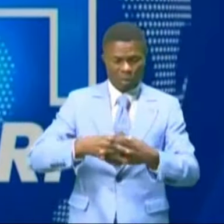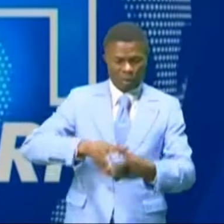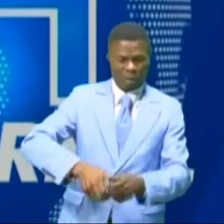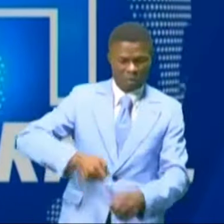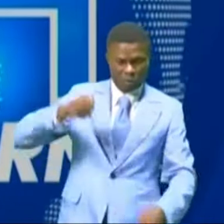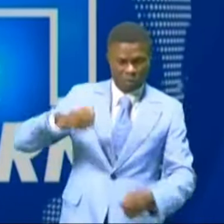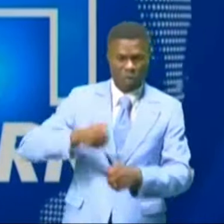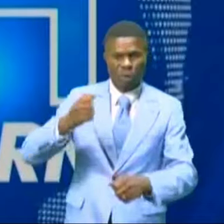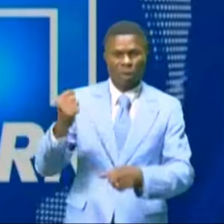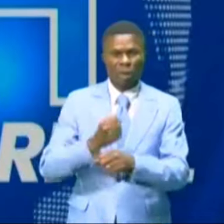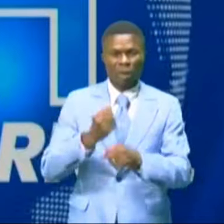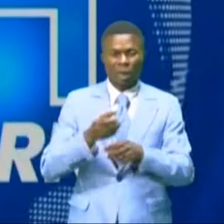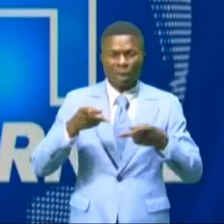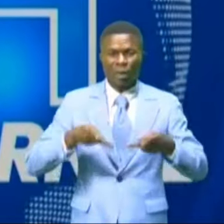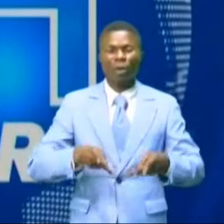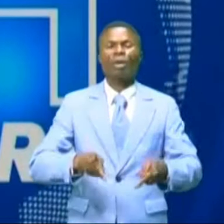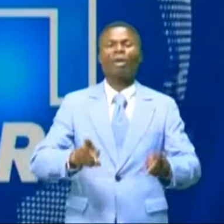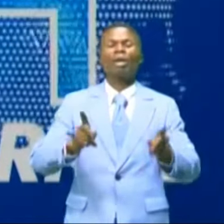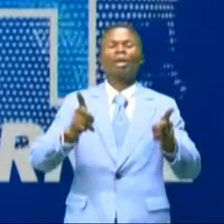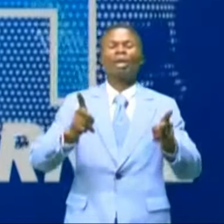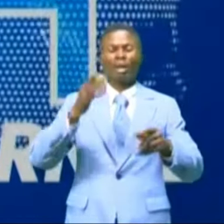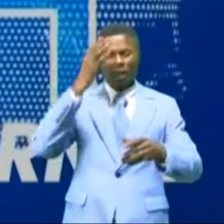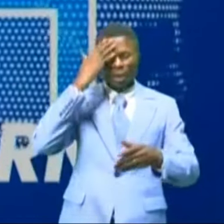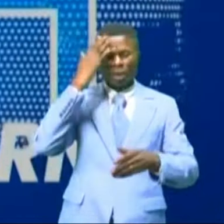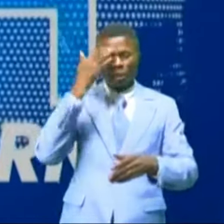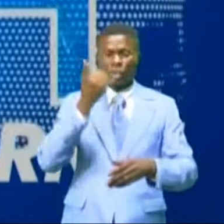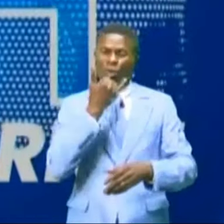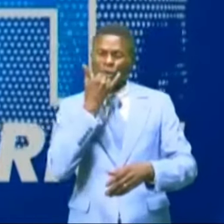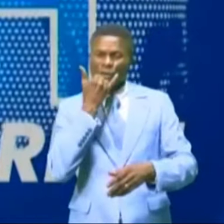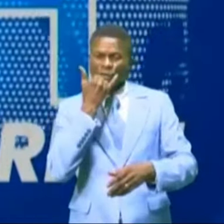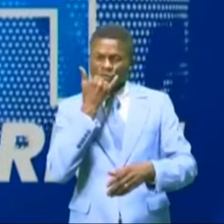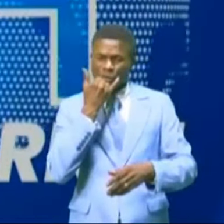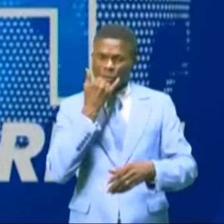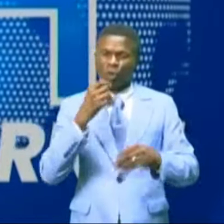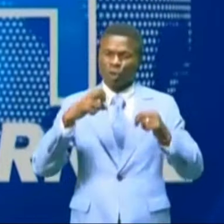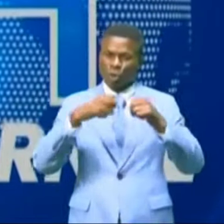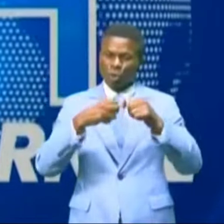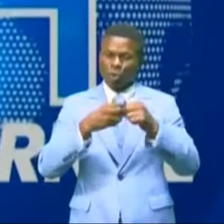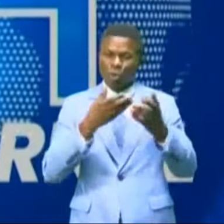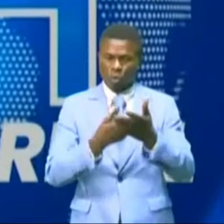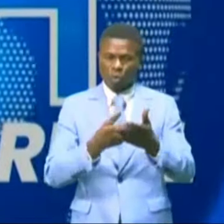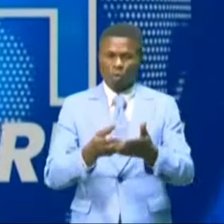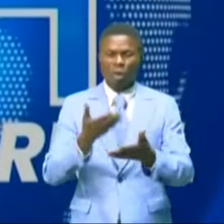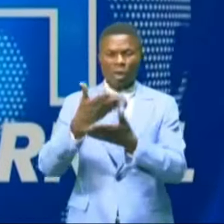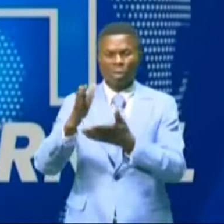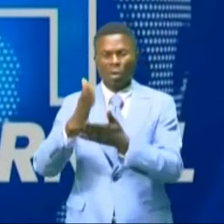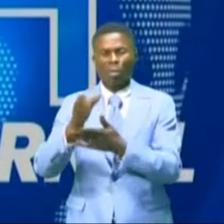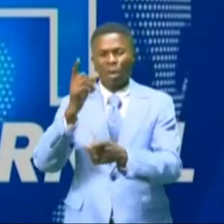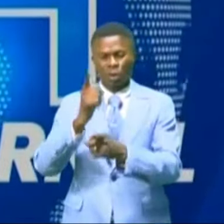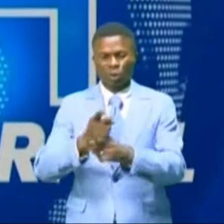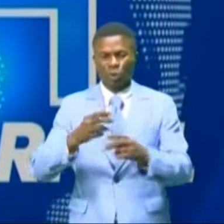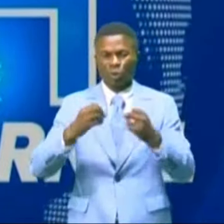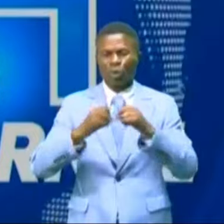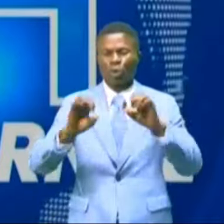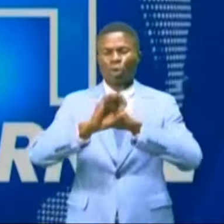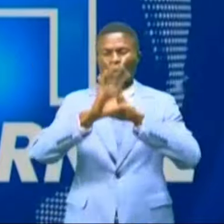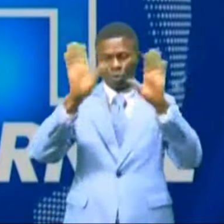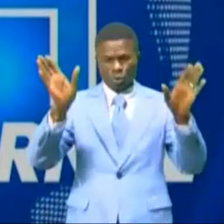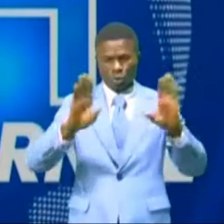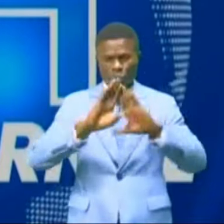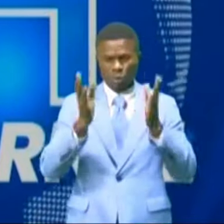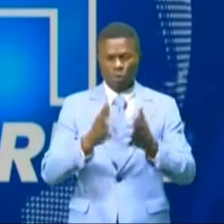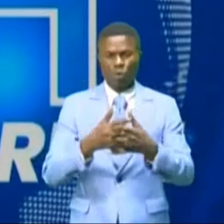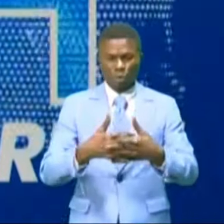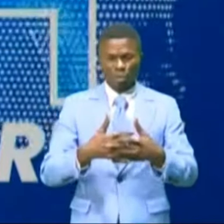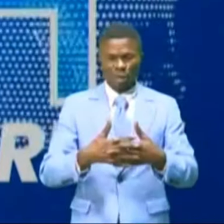une opération qui permet de détecter les petits soucis techniques pour procéder justement à la mise en service des